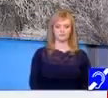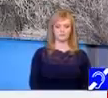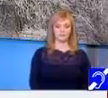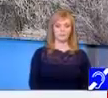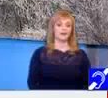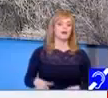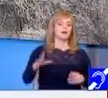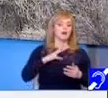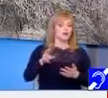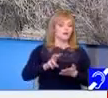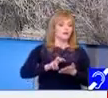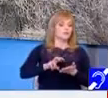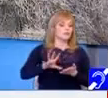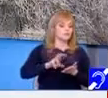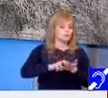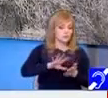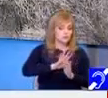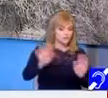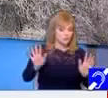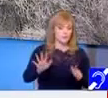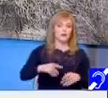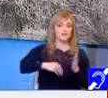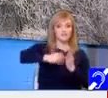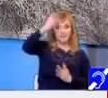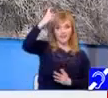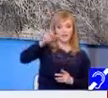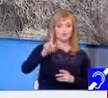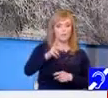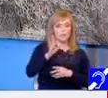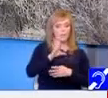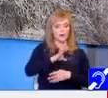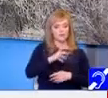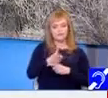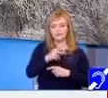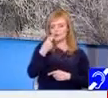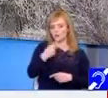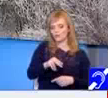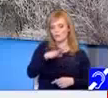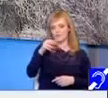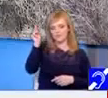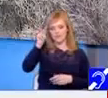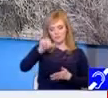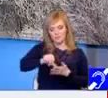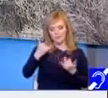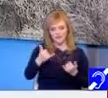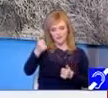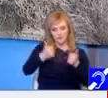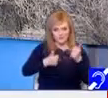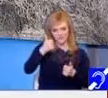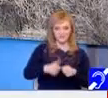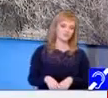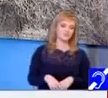Au sfidat înălțime și s-au avântat în lupta pentru a fi cei mai buni. Zeci de elevi din municipiul Chișinău au participat astăzi la Cupa de Iarnă la